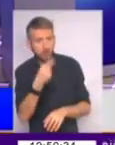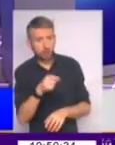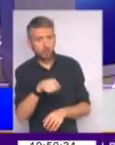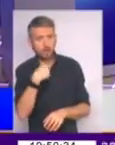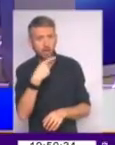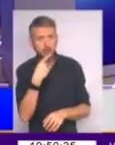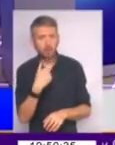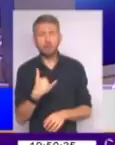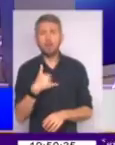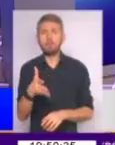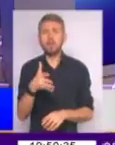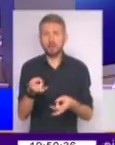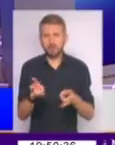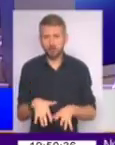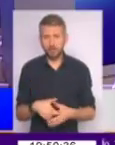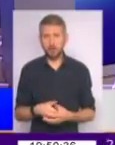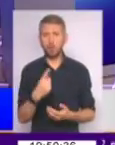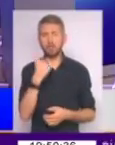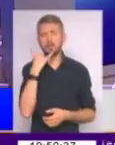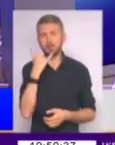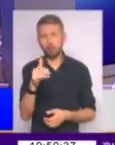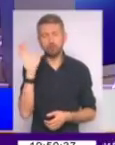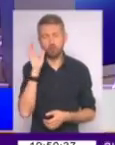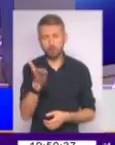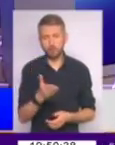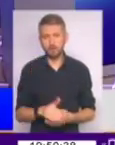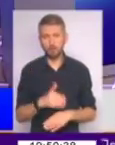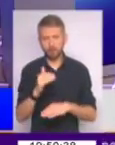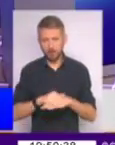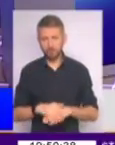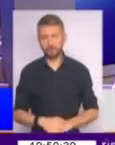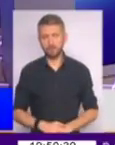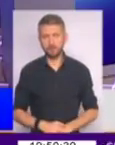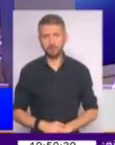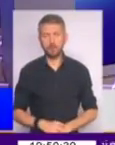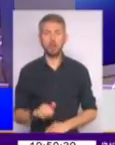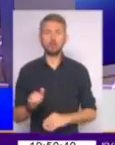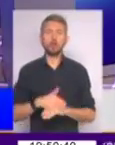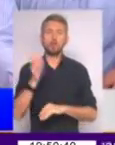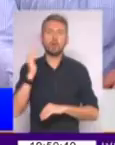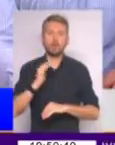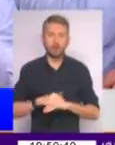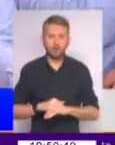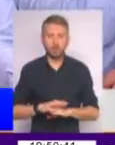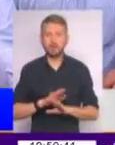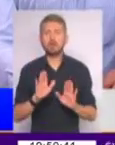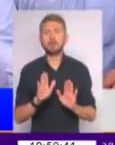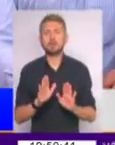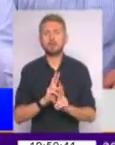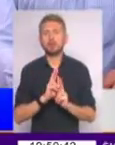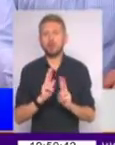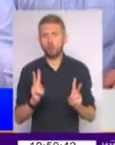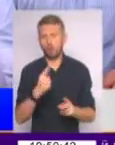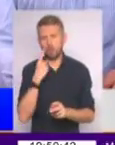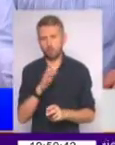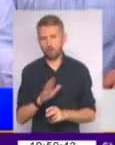кажете, у нас 5 хвилин залишається, вибачте, будь ласка. Один дзвіночок. Слухаємо вас. Добрий вечір, говоріть. Алло, доброго вечора. Тільки нікого не ображайте. Ну, ви знаєте,